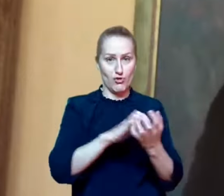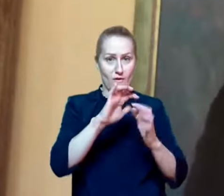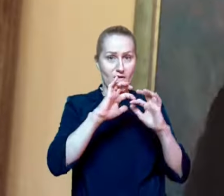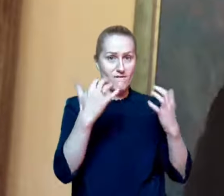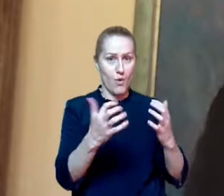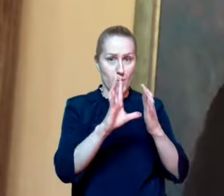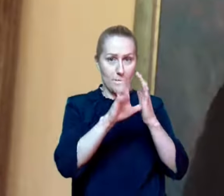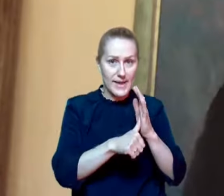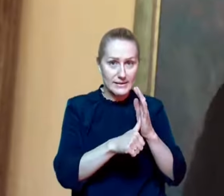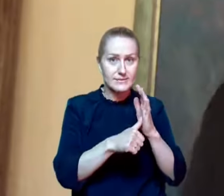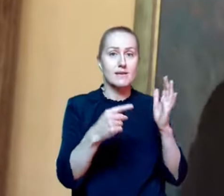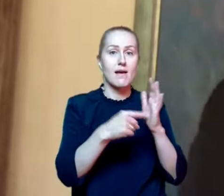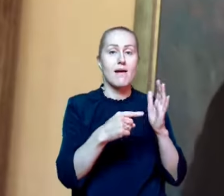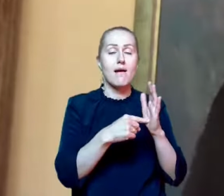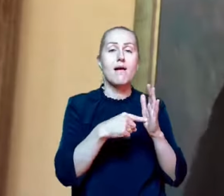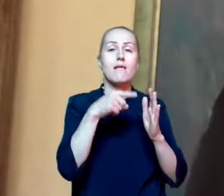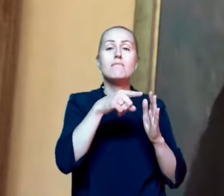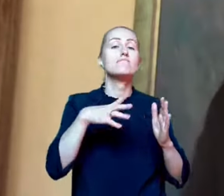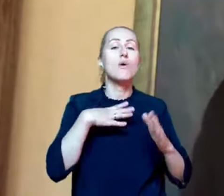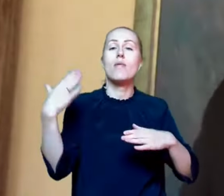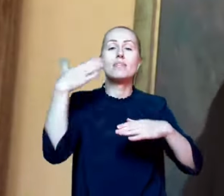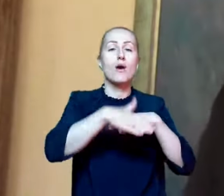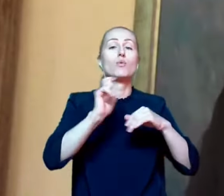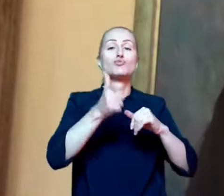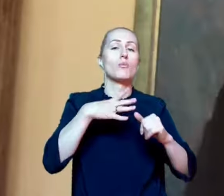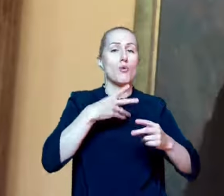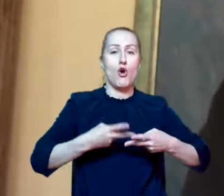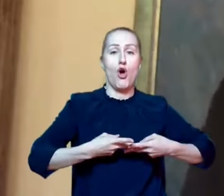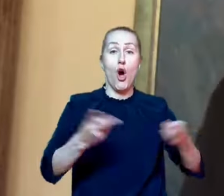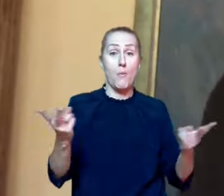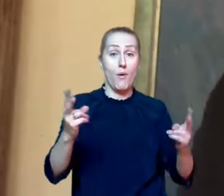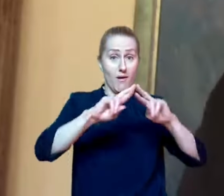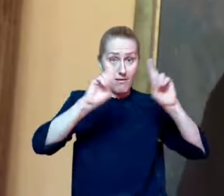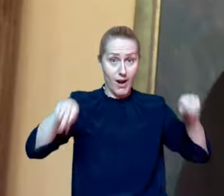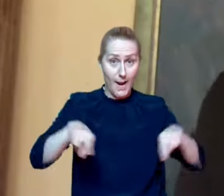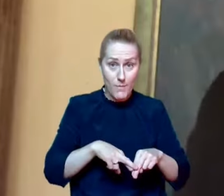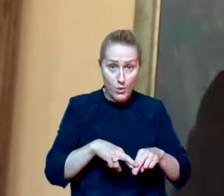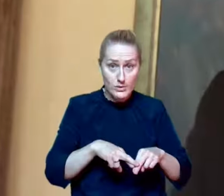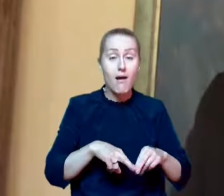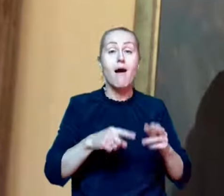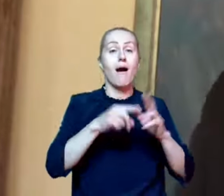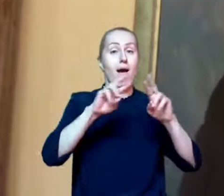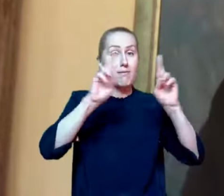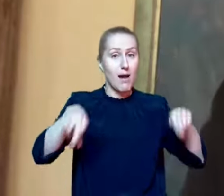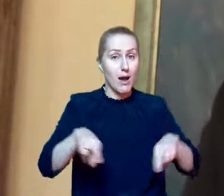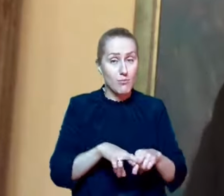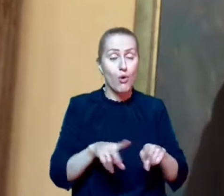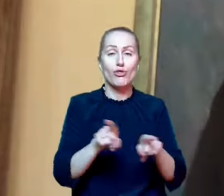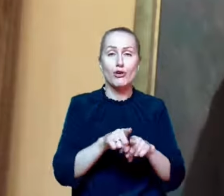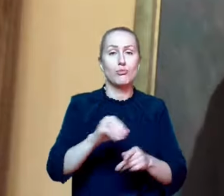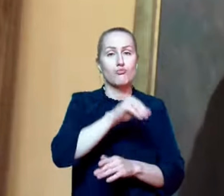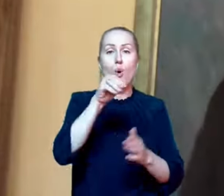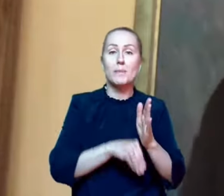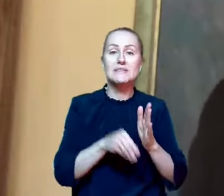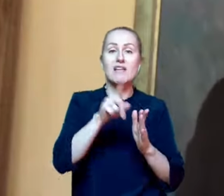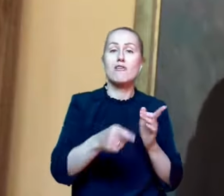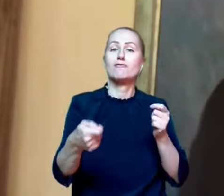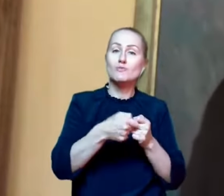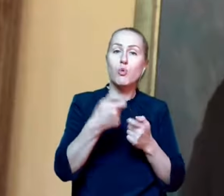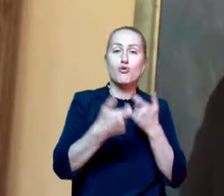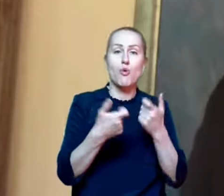Miejskiego kończyła się opublikowaniem raportu i podpisaniem się pod wspólną deklaracją,